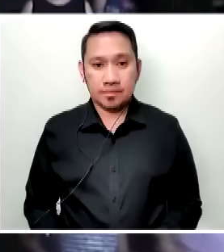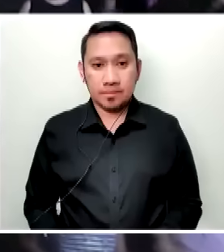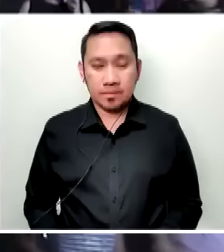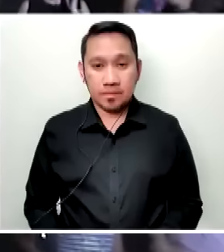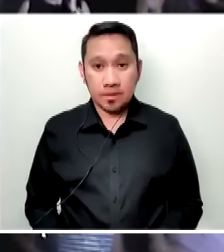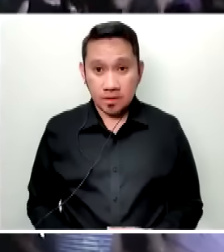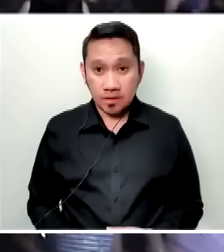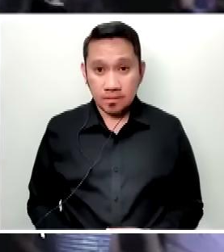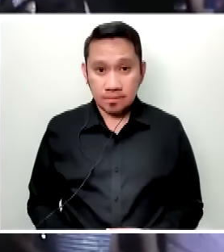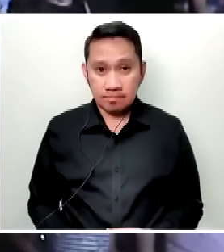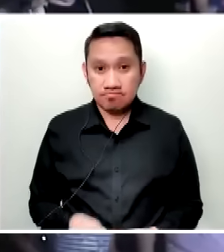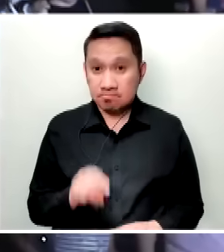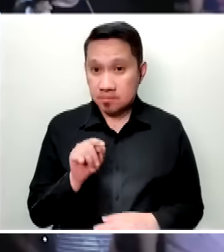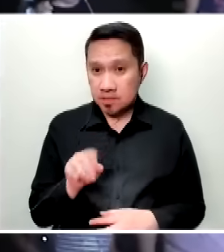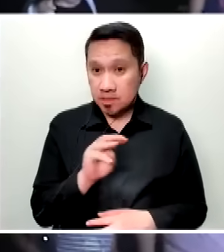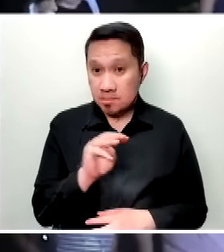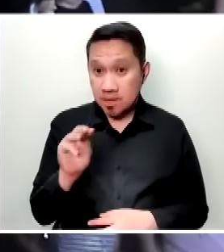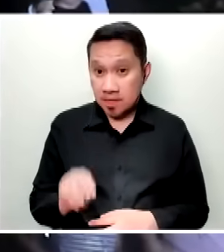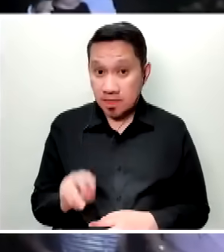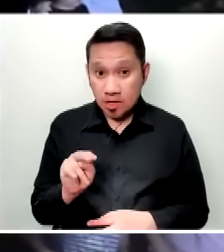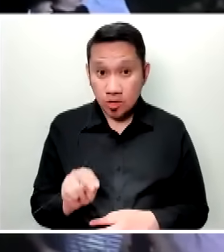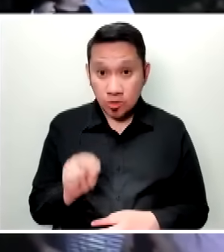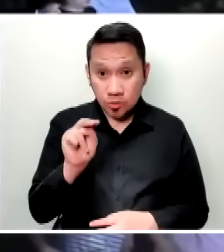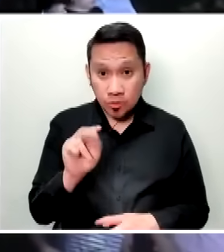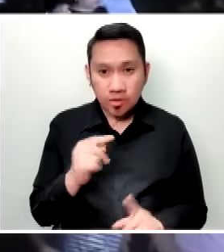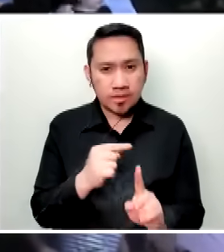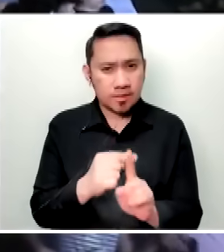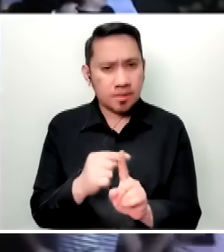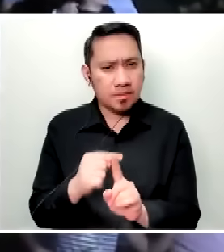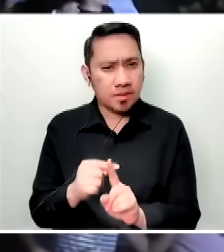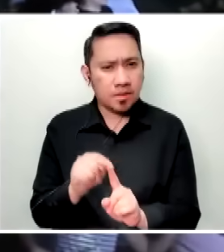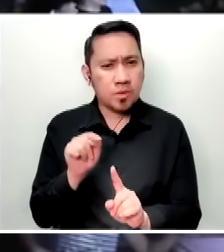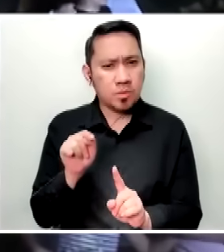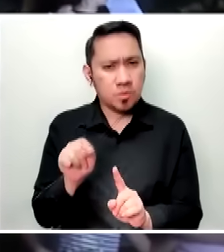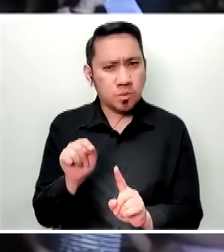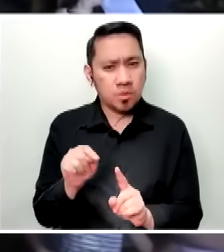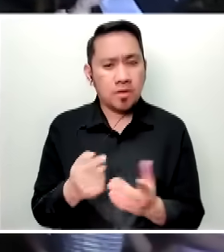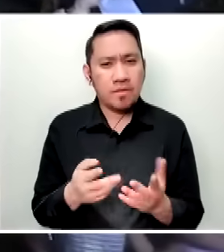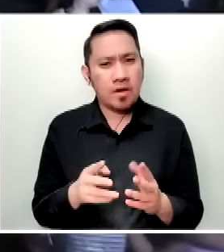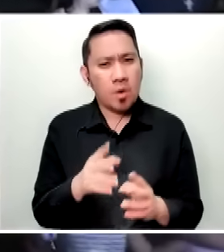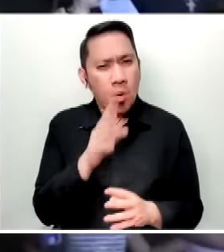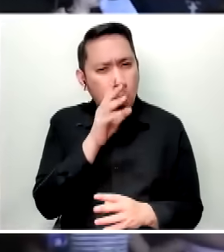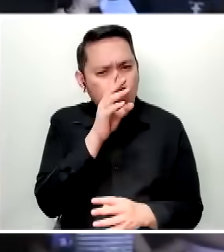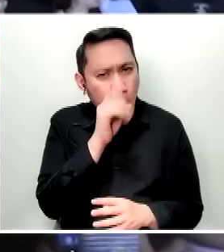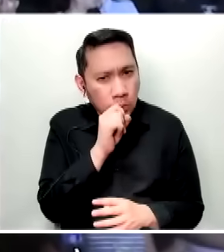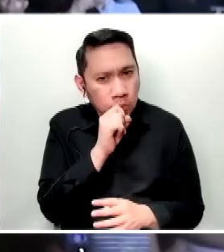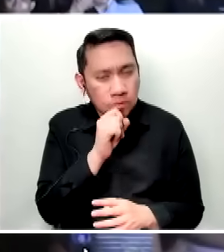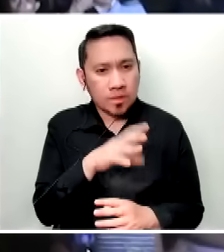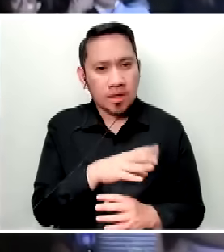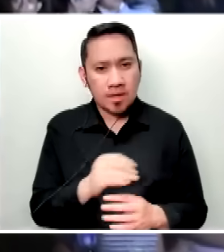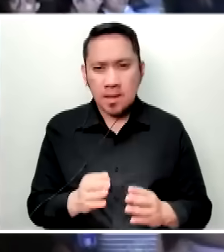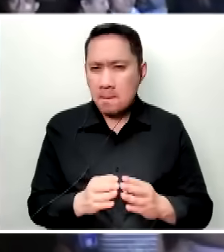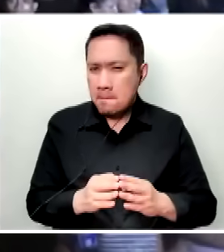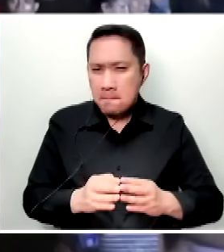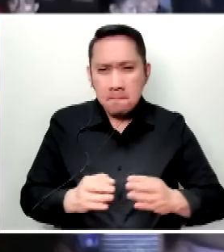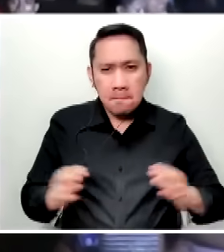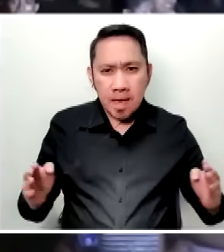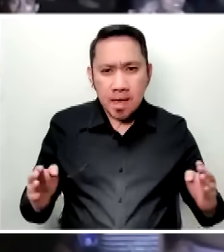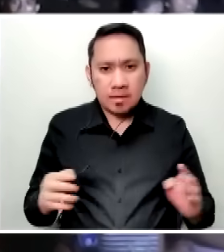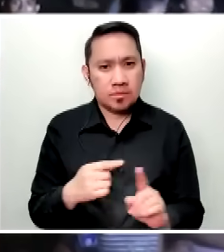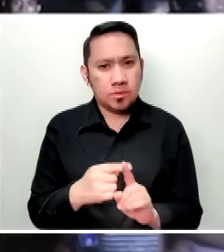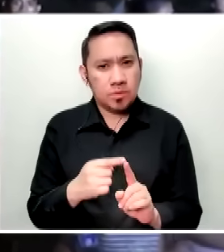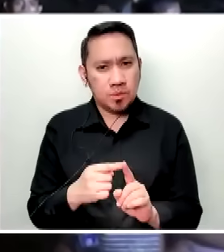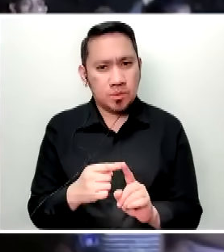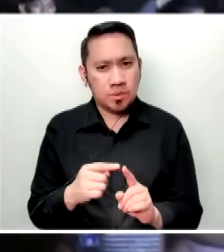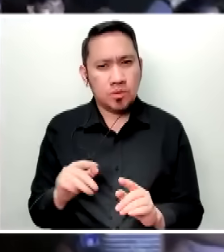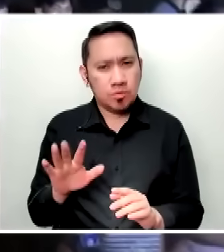Ito pong Manila North Cemetery ang isa sa pinakaluma at pinakamalaking sementeryo sa Metro